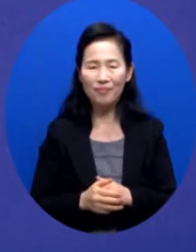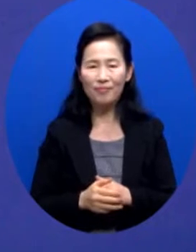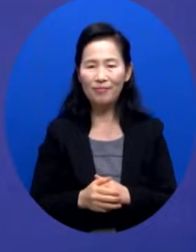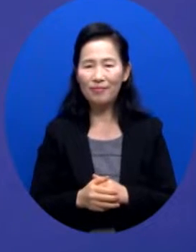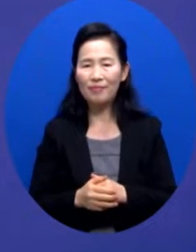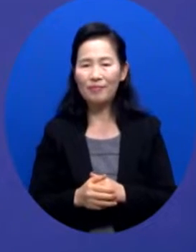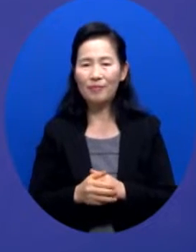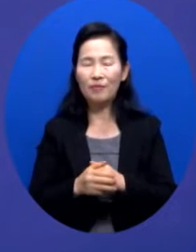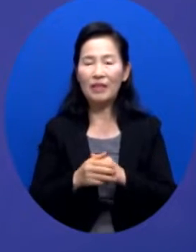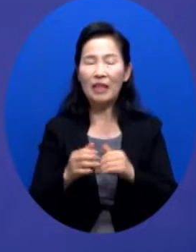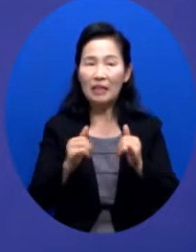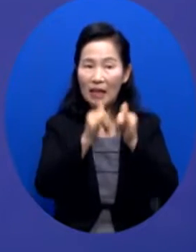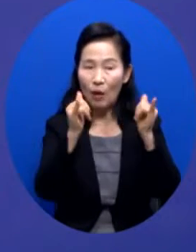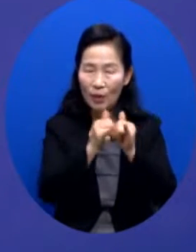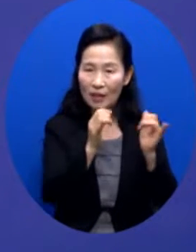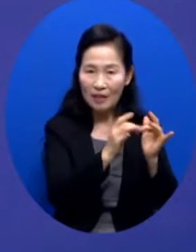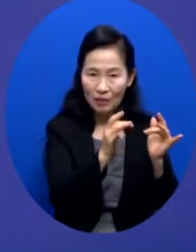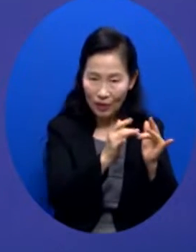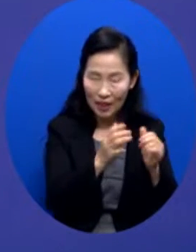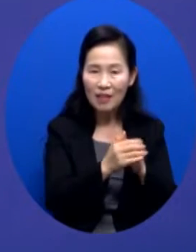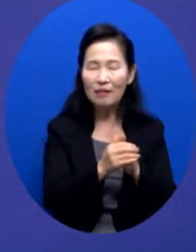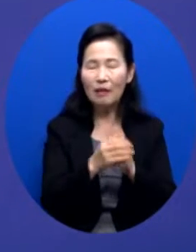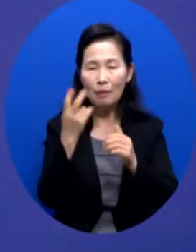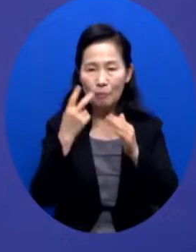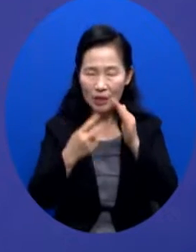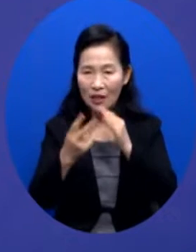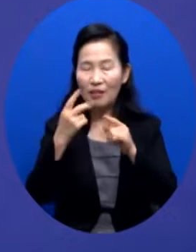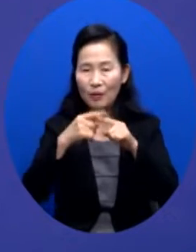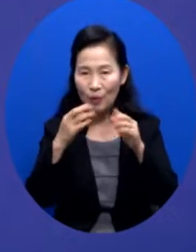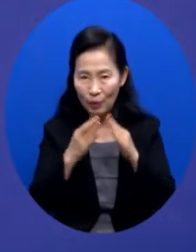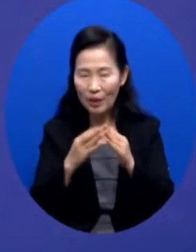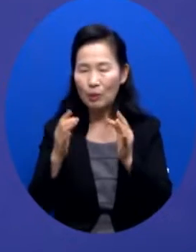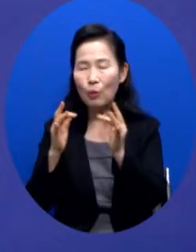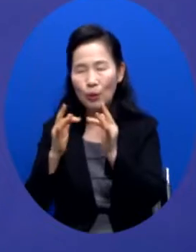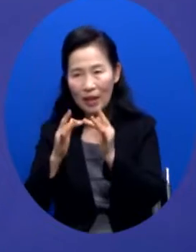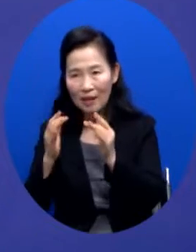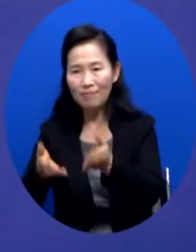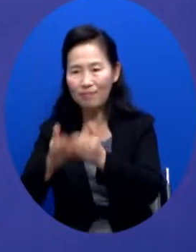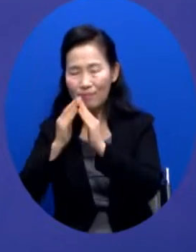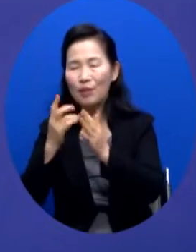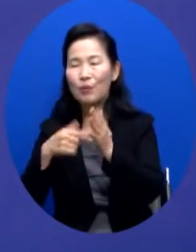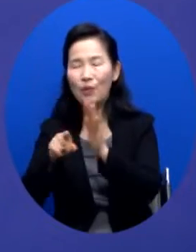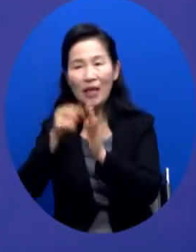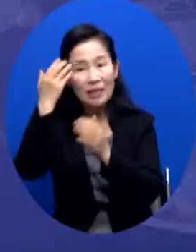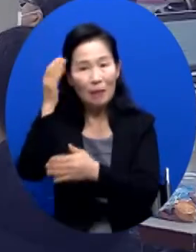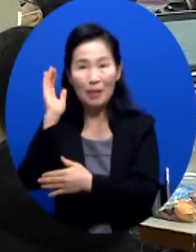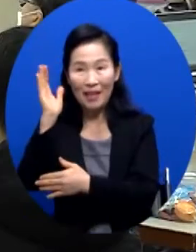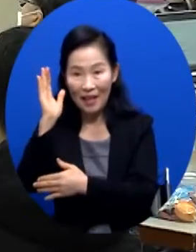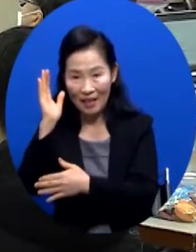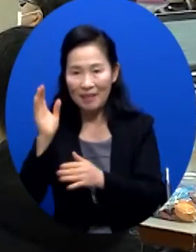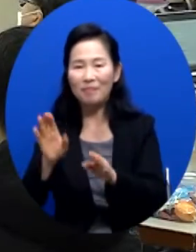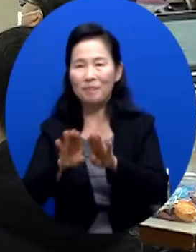웨슬리 사회의 네트워크가 b 정교회의 온라인 플랫폼 구축을 위한 세미나 를 개최했습니다